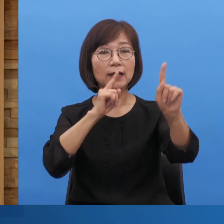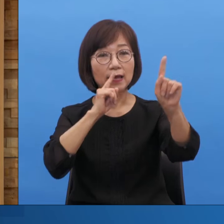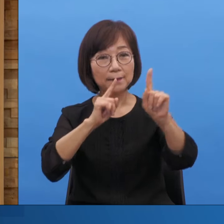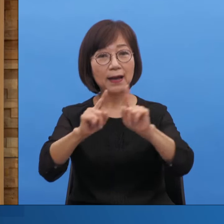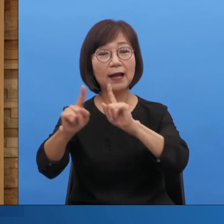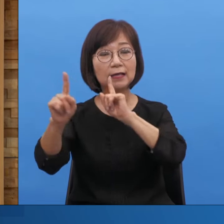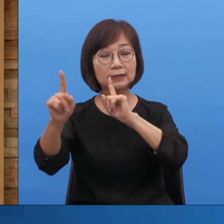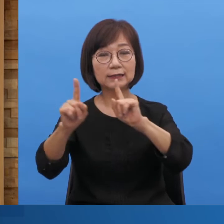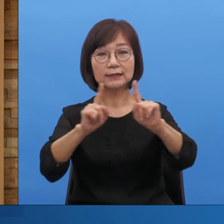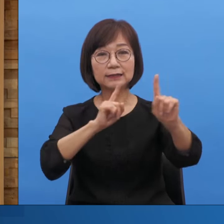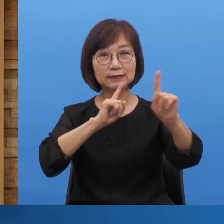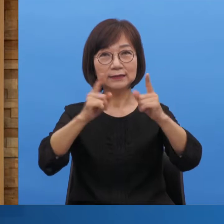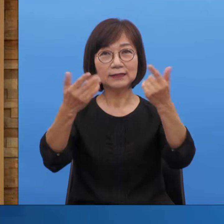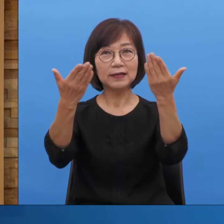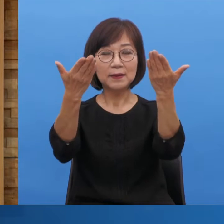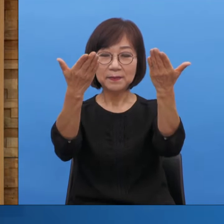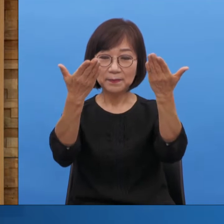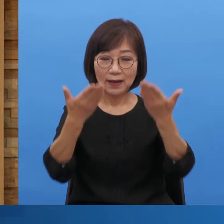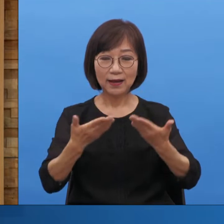주의 말씀